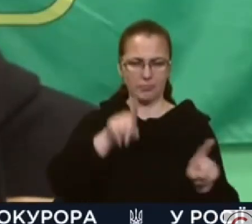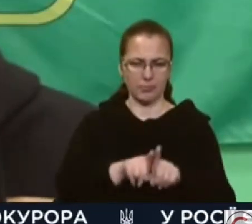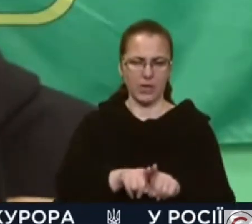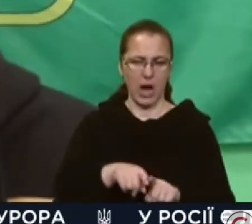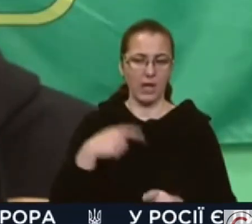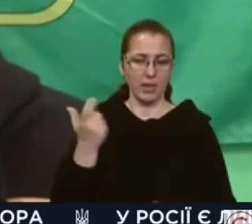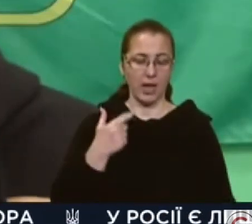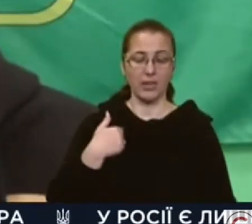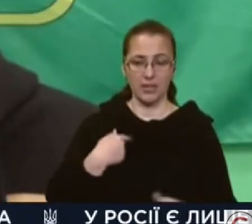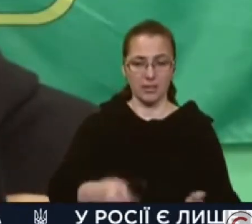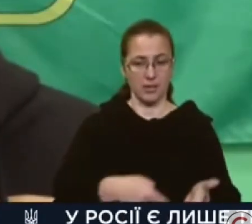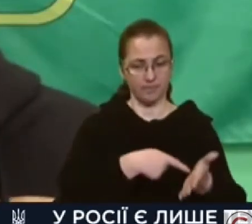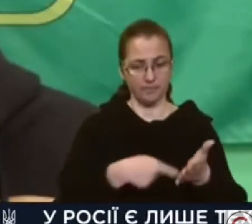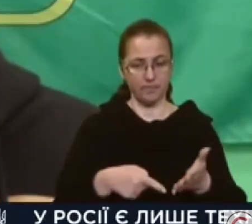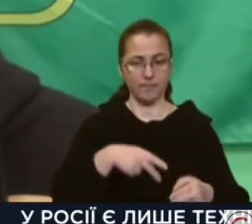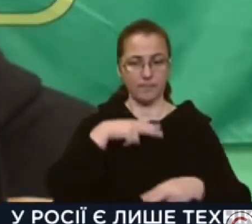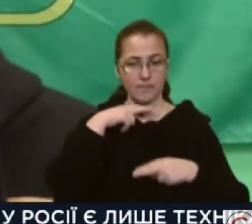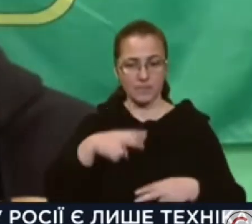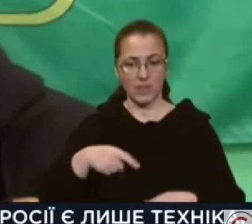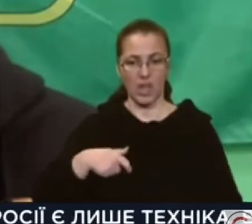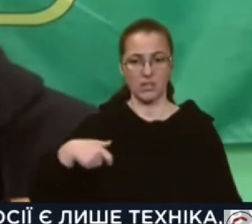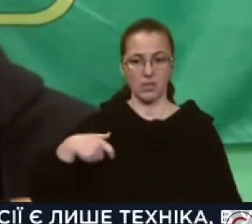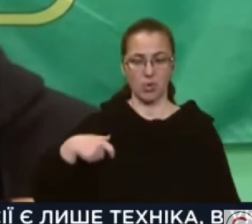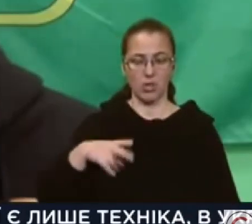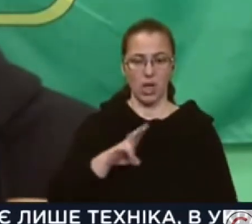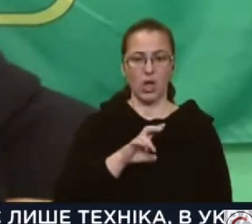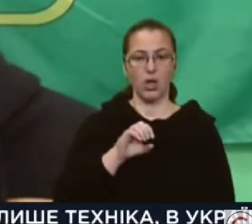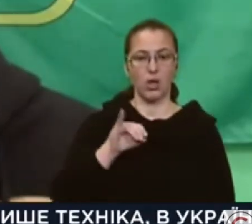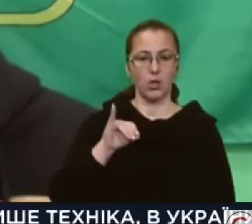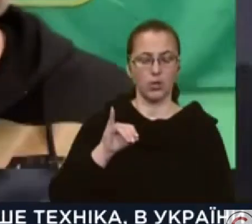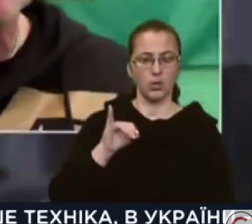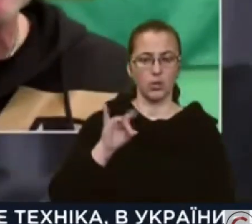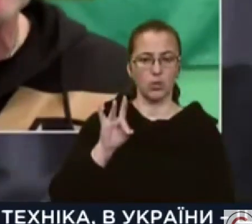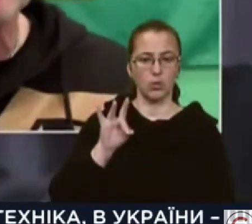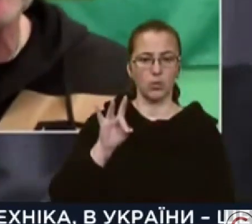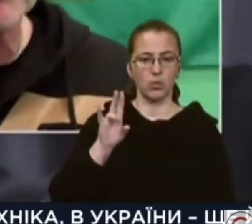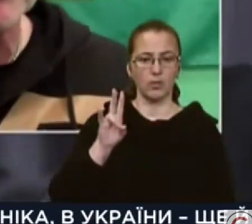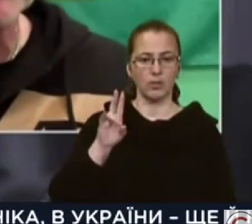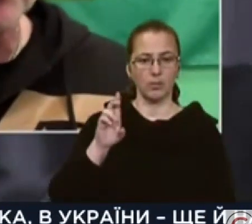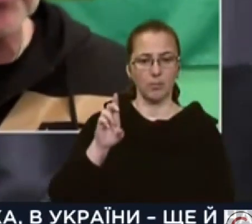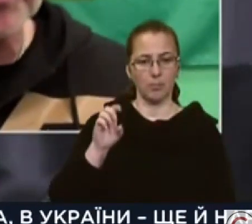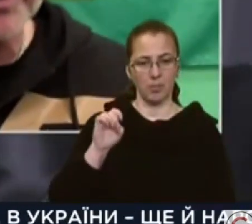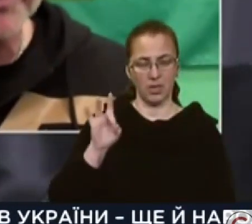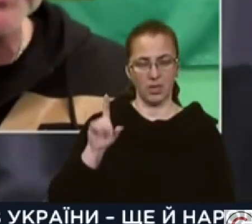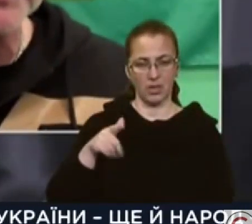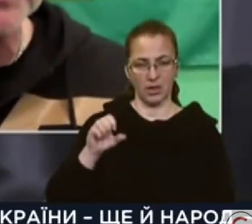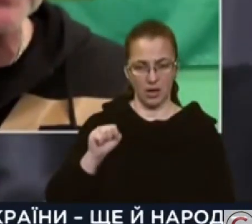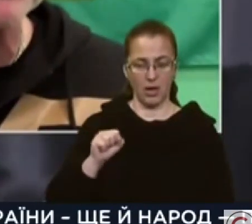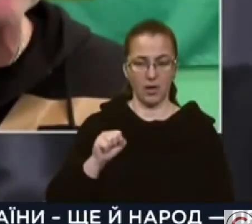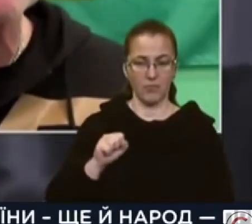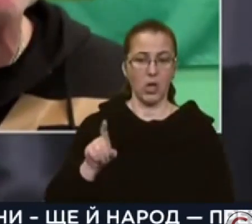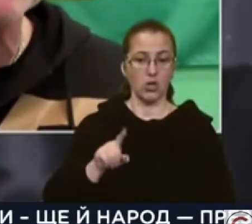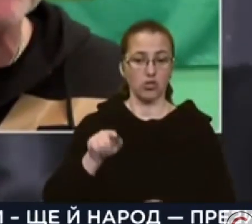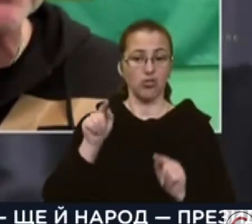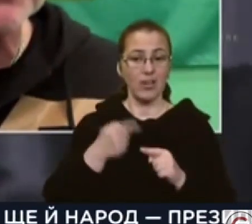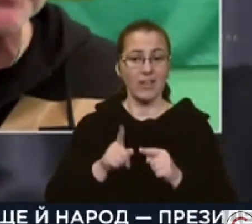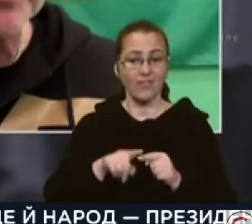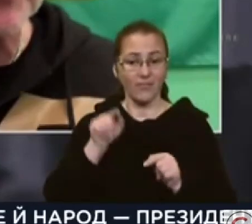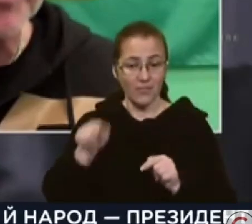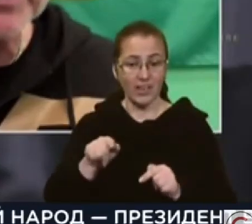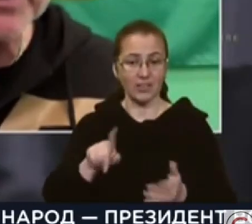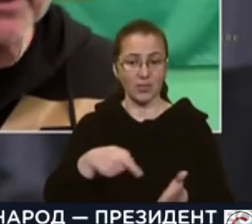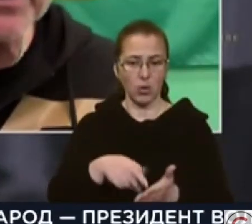я акцентировал внимание депутатов Нюрнберга о том, что именно в Нюрнберге состоялся